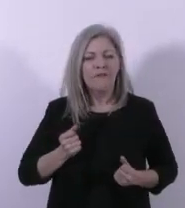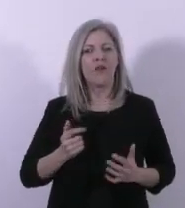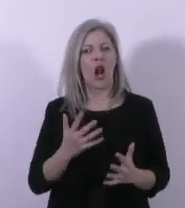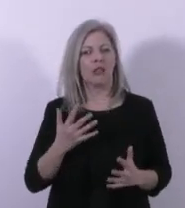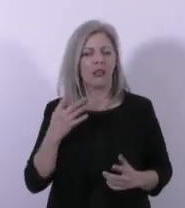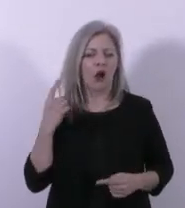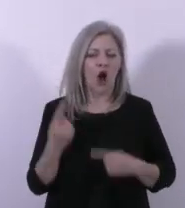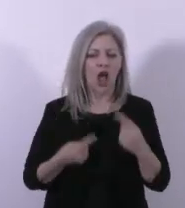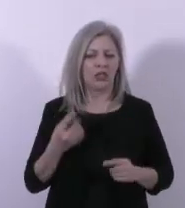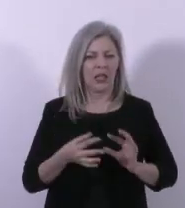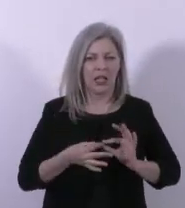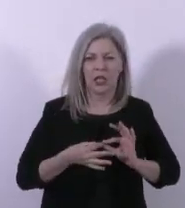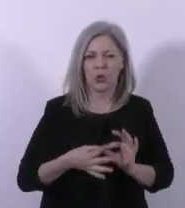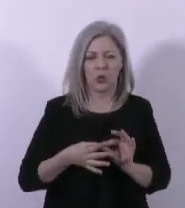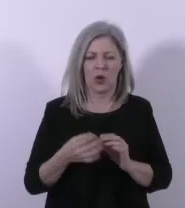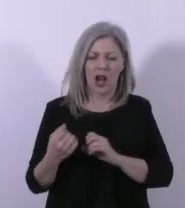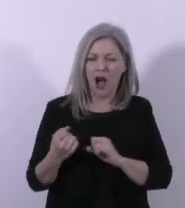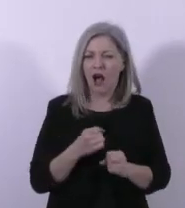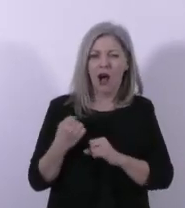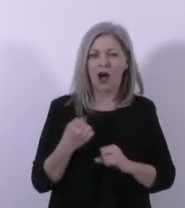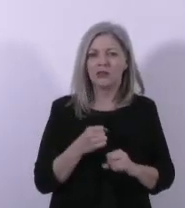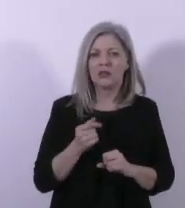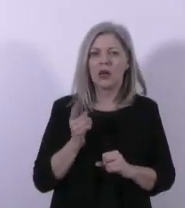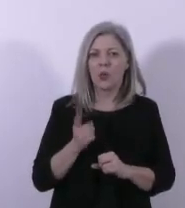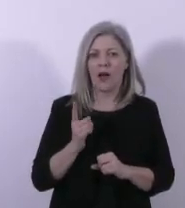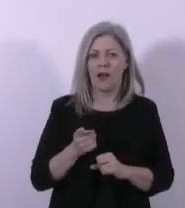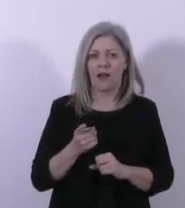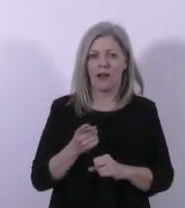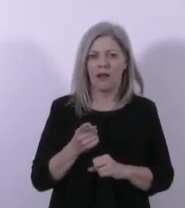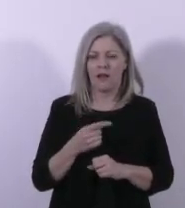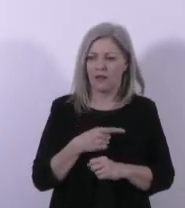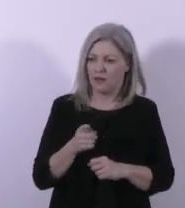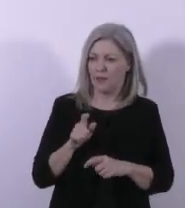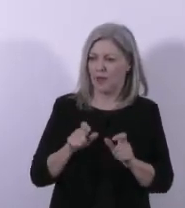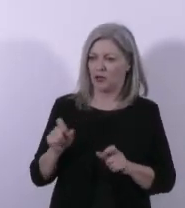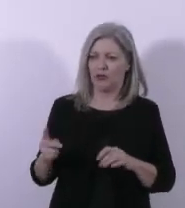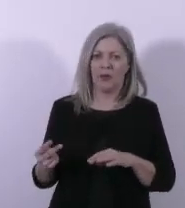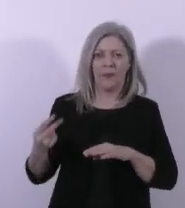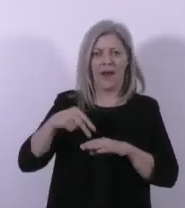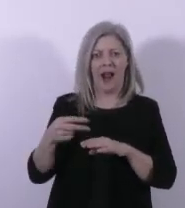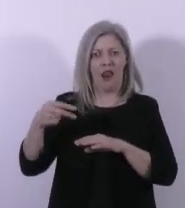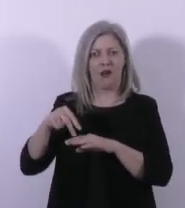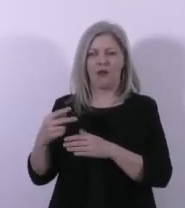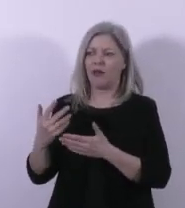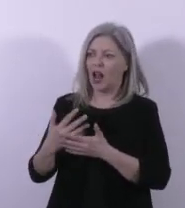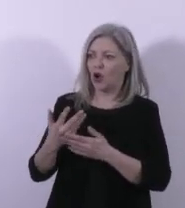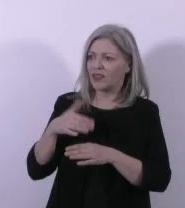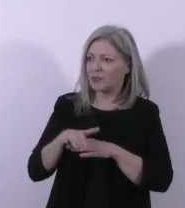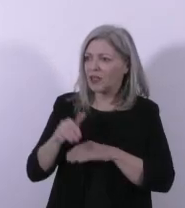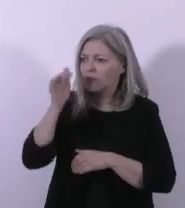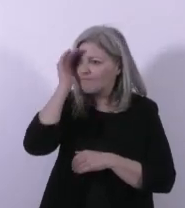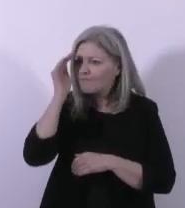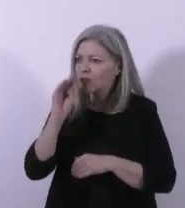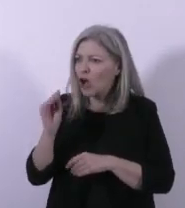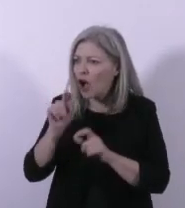continuità per combattere sono quelle persone che da questo palco raccontano le loro esperienze, questi giovani,